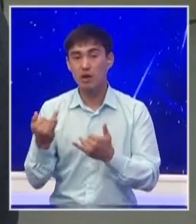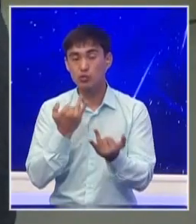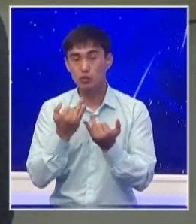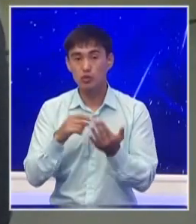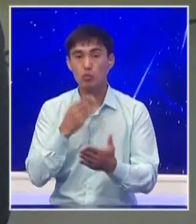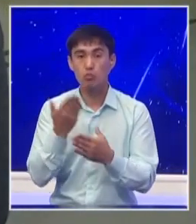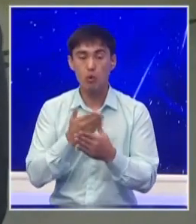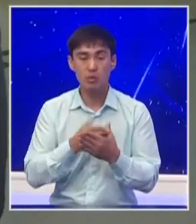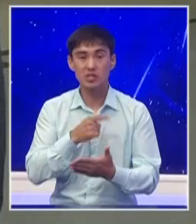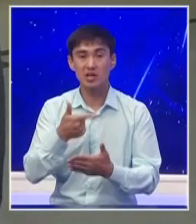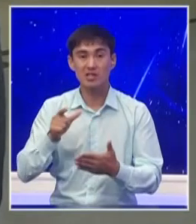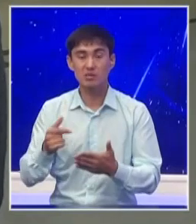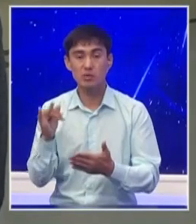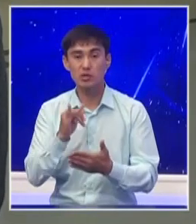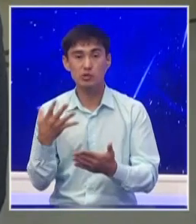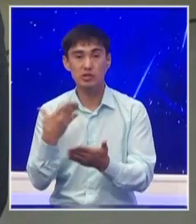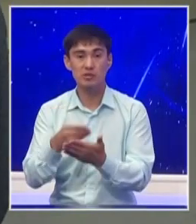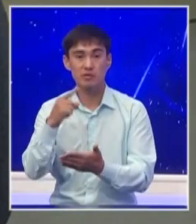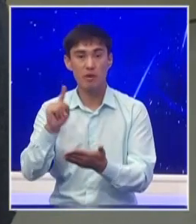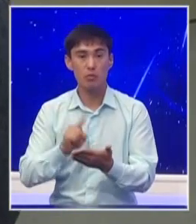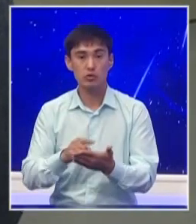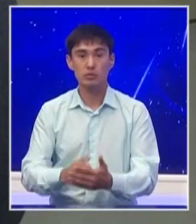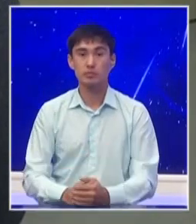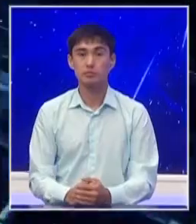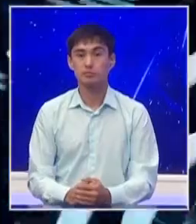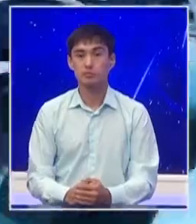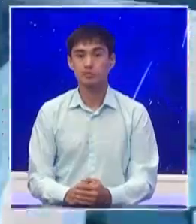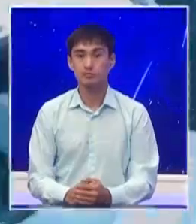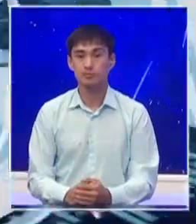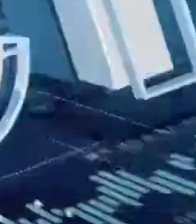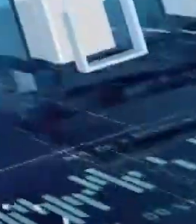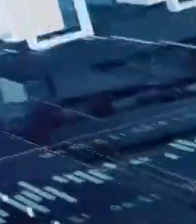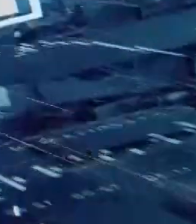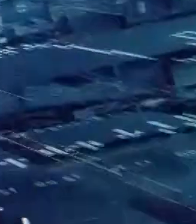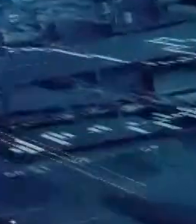консультативную помощь гражданам по интересующим их вопросам.